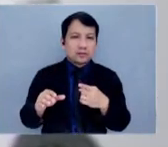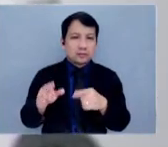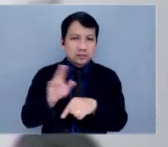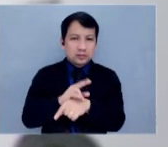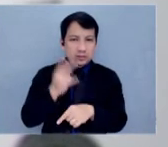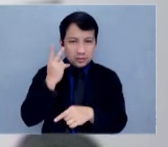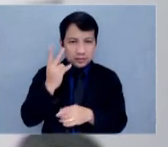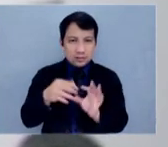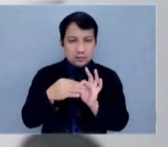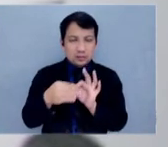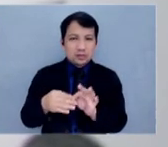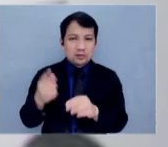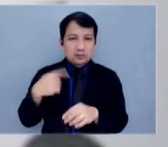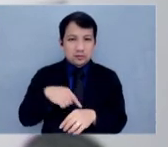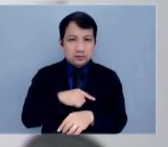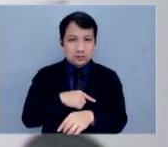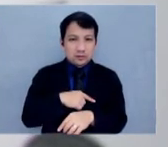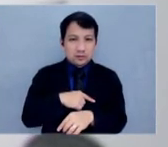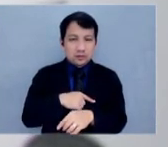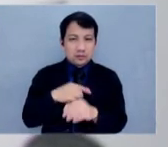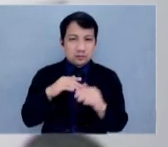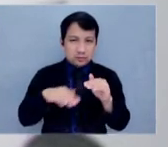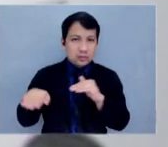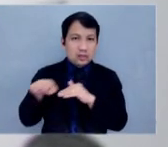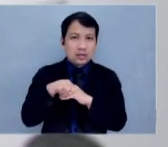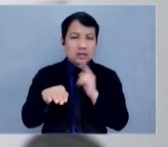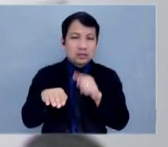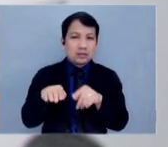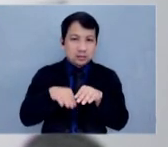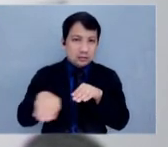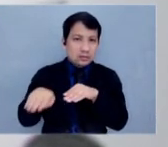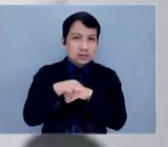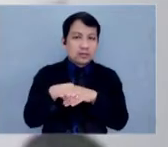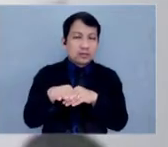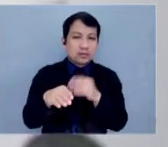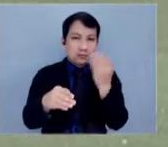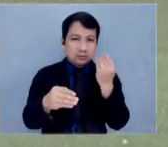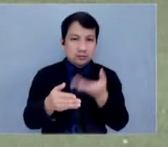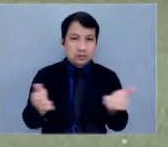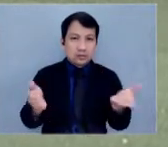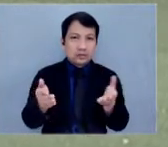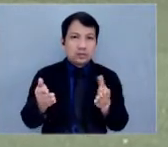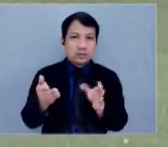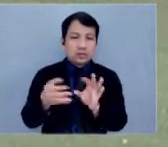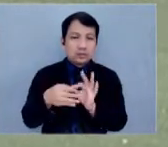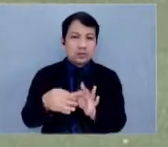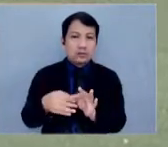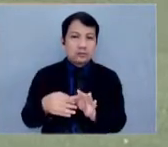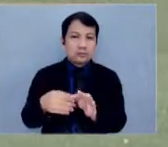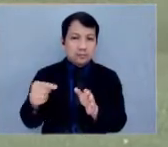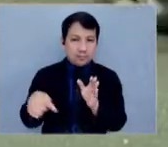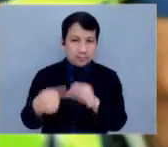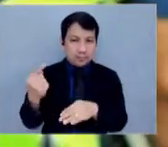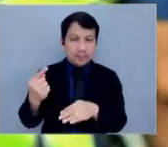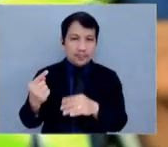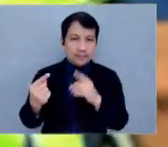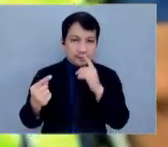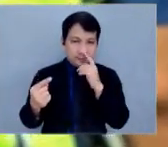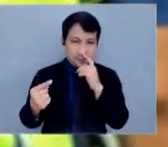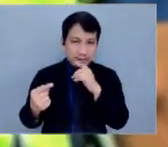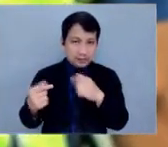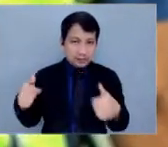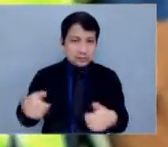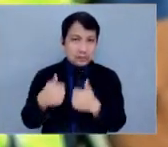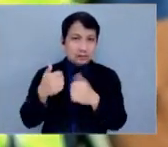mga ito para makapanlamang at makalusot sa traffic ang ilang motorista. Minsan pa, pinagmumulan yan ng abala